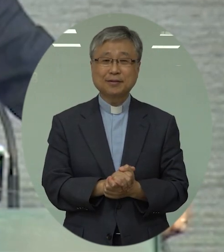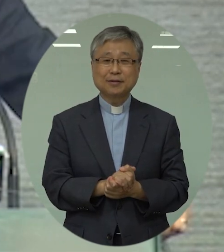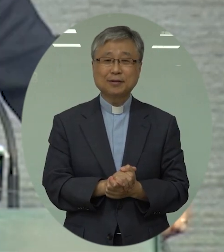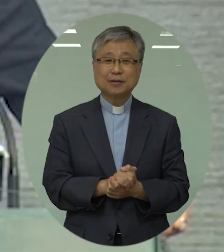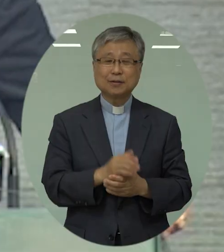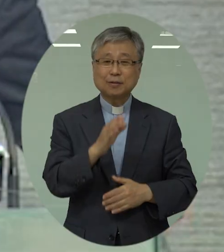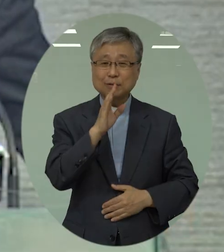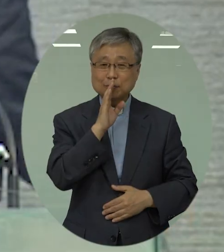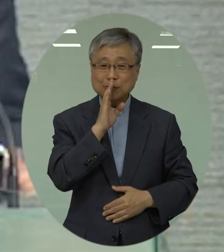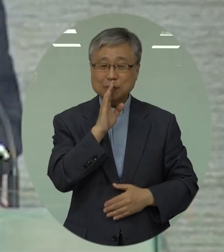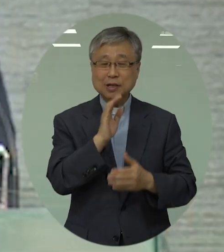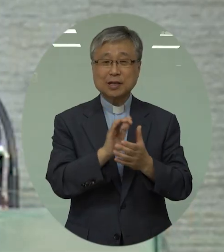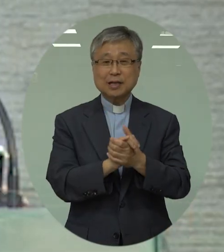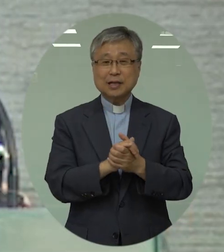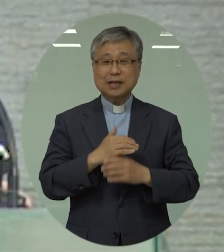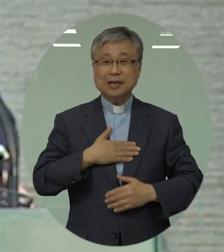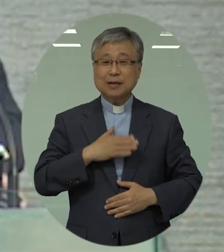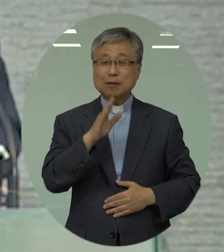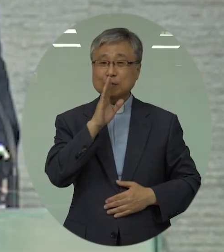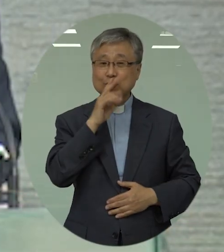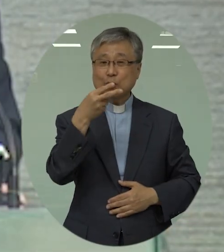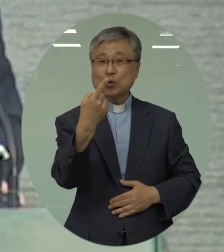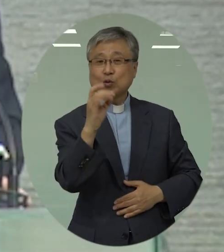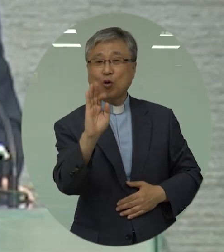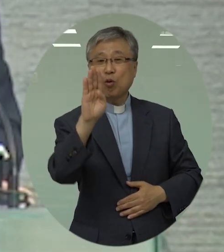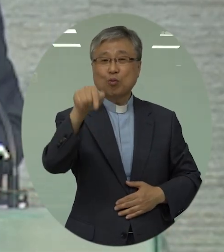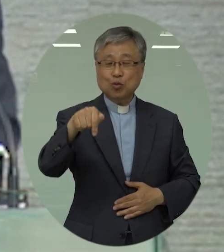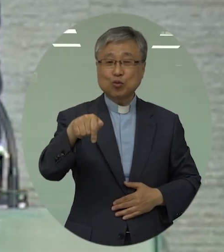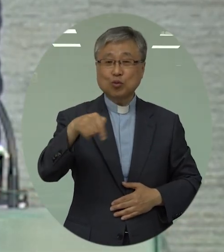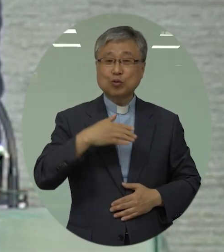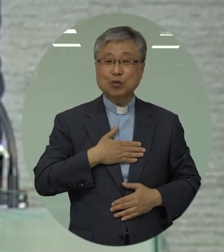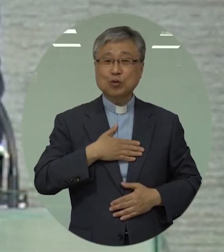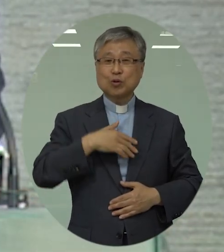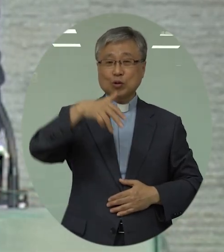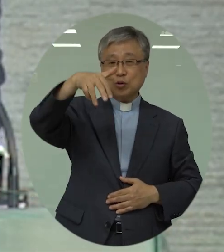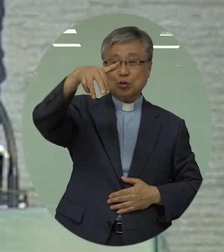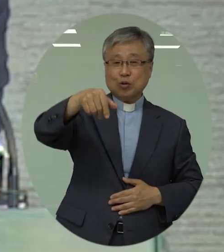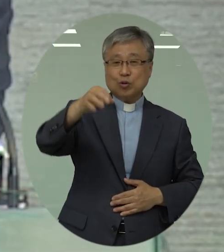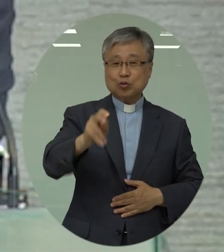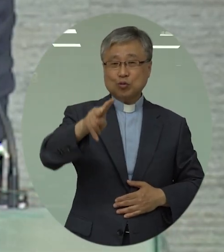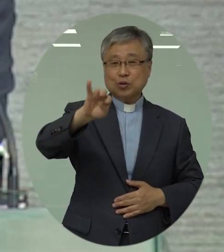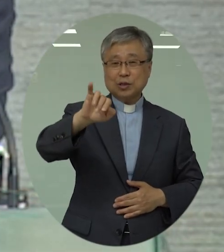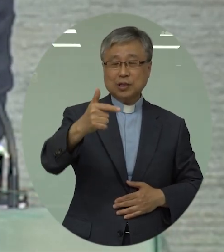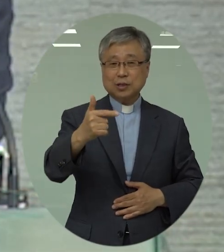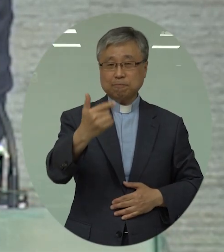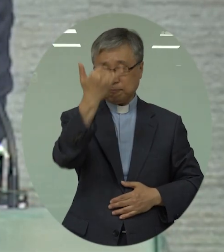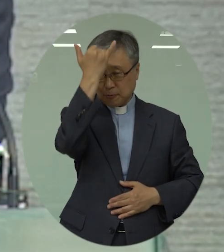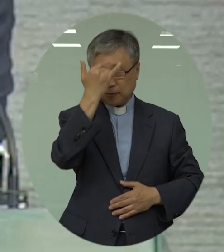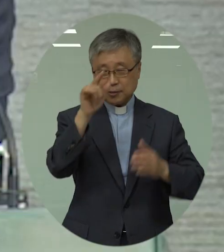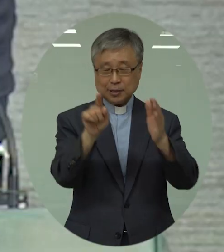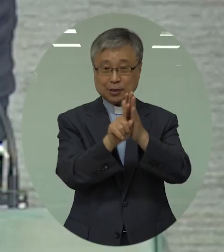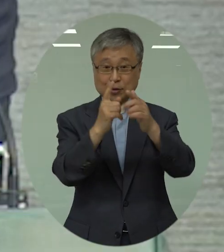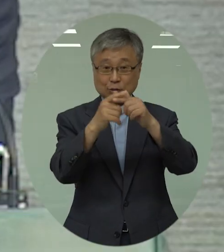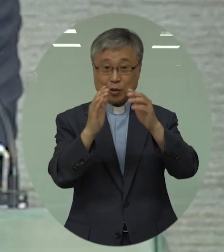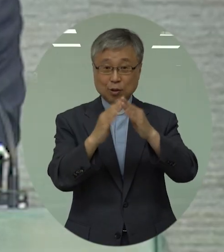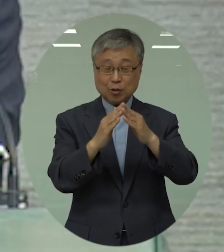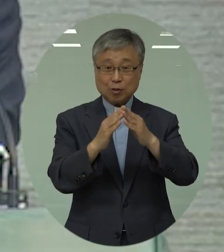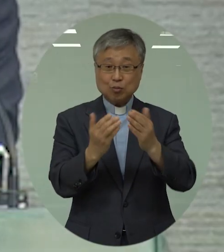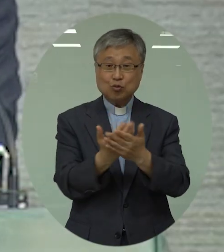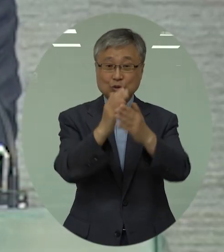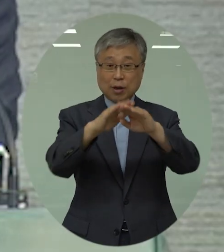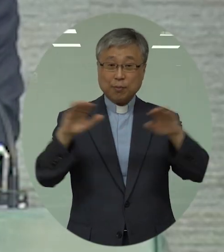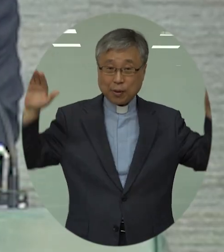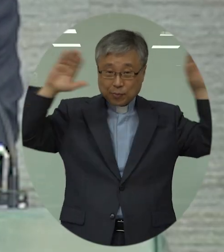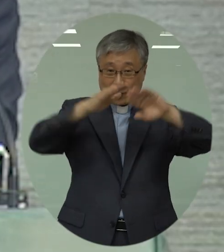어저께 저녁에도 제가 이천동에 있는 동부 이천동에 중신교회 가서 부흥회 밤늦게까지 하고